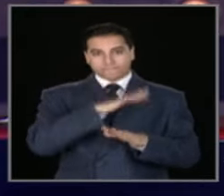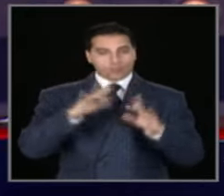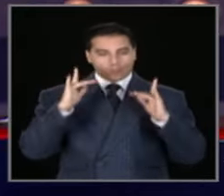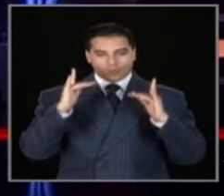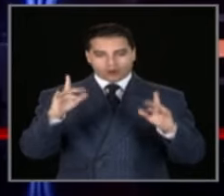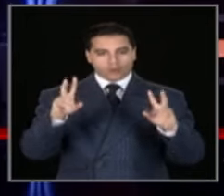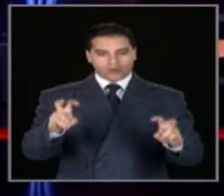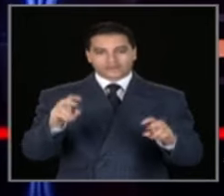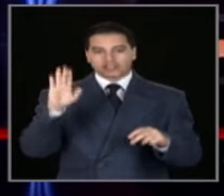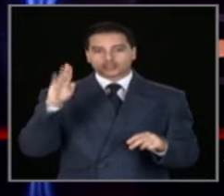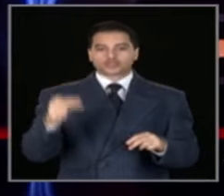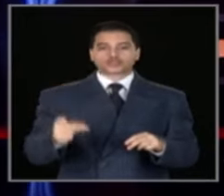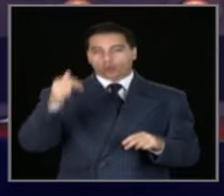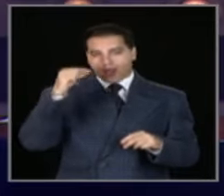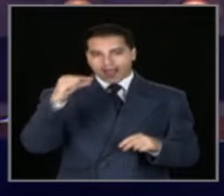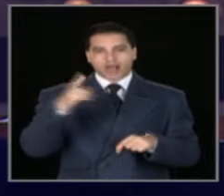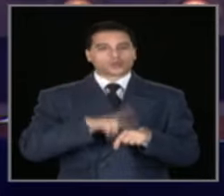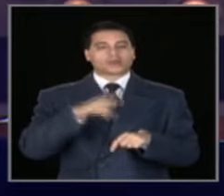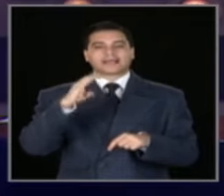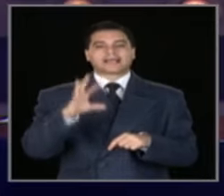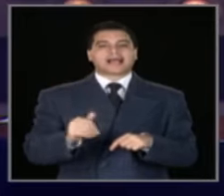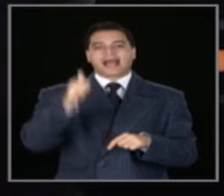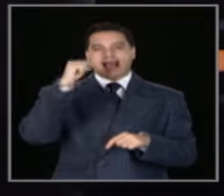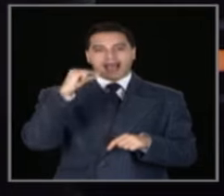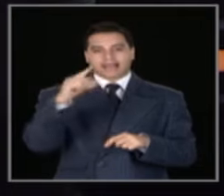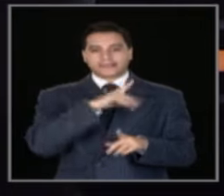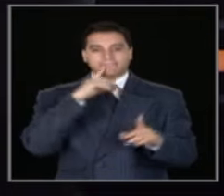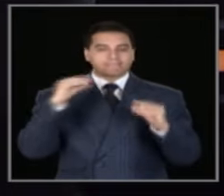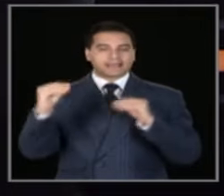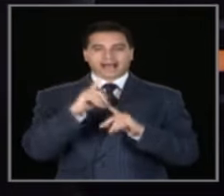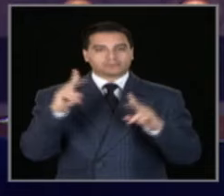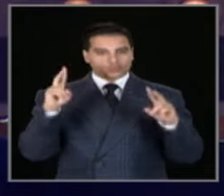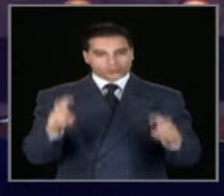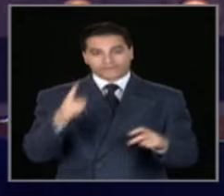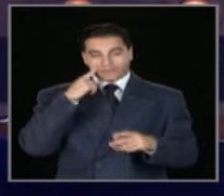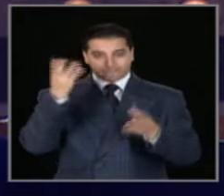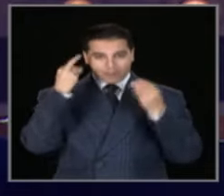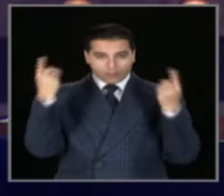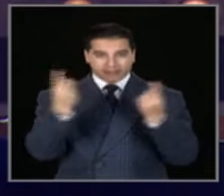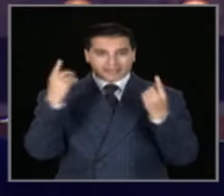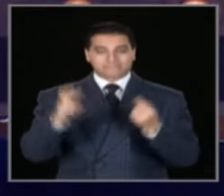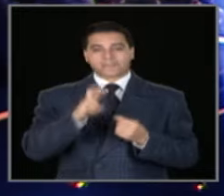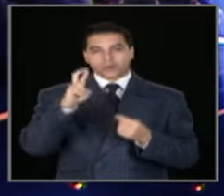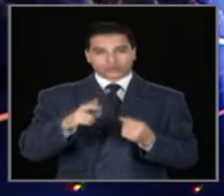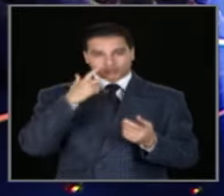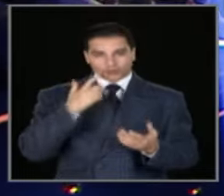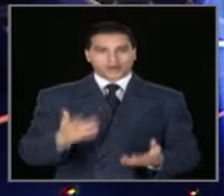سعاد وجهاد، جهاد وسعاد، محدش يتكلم غيرهم. معلومات عامة، والسؤال